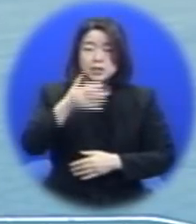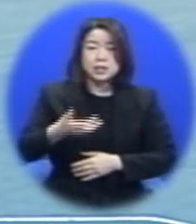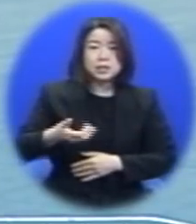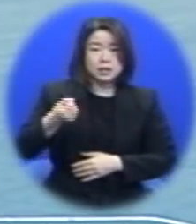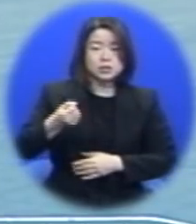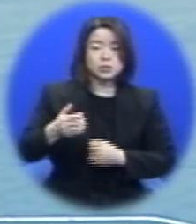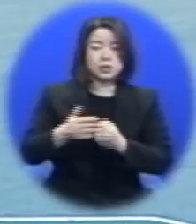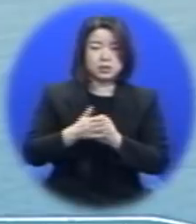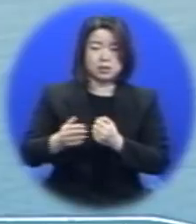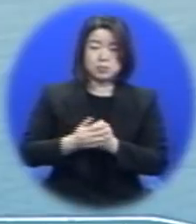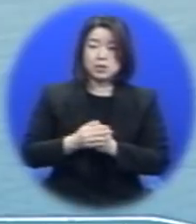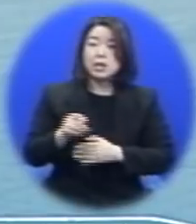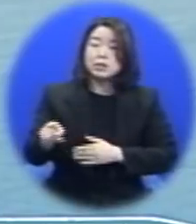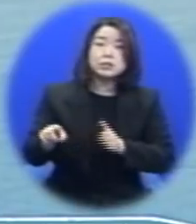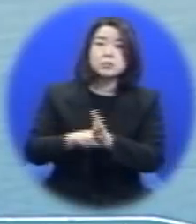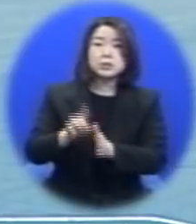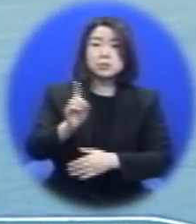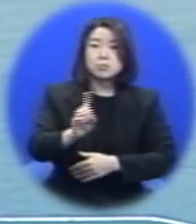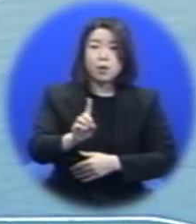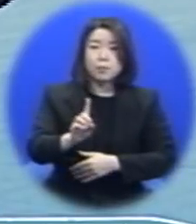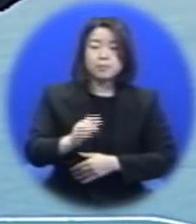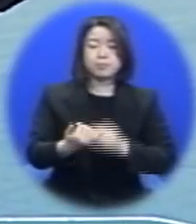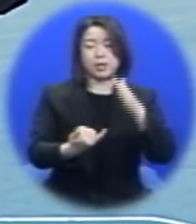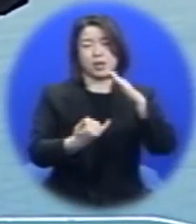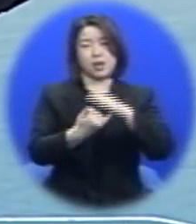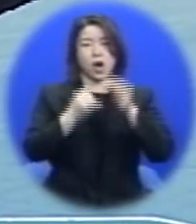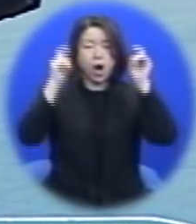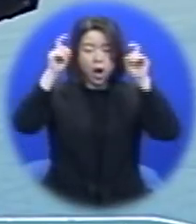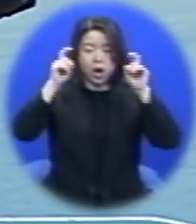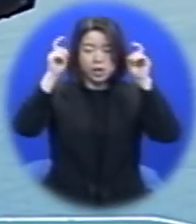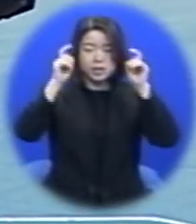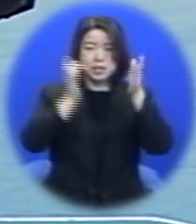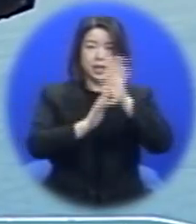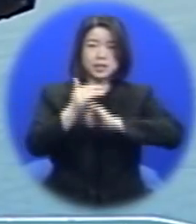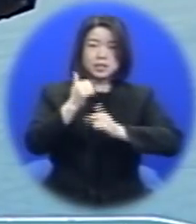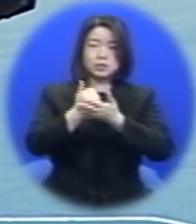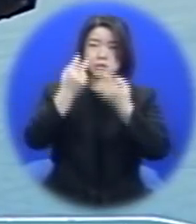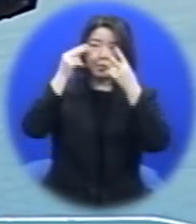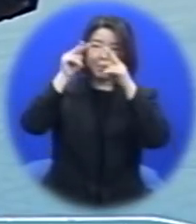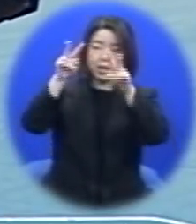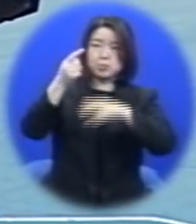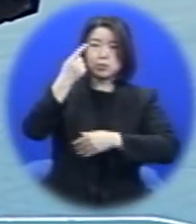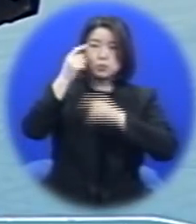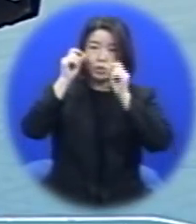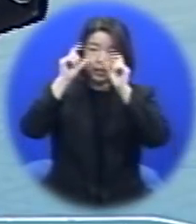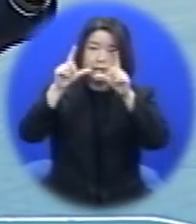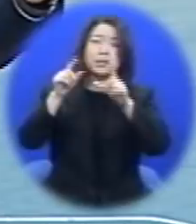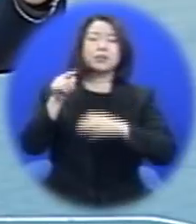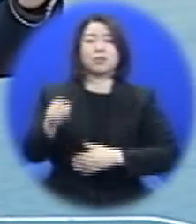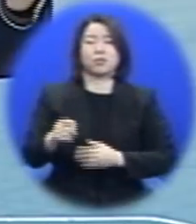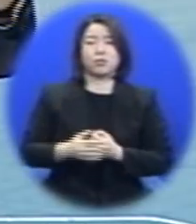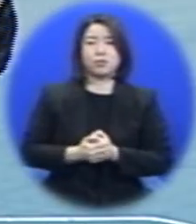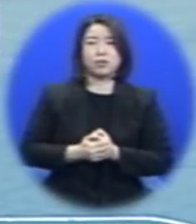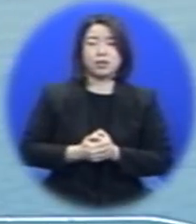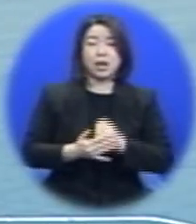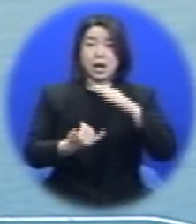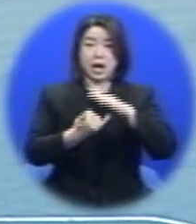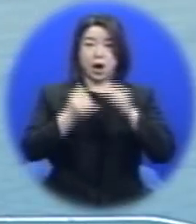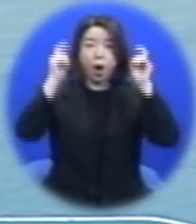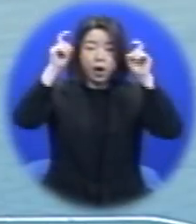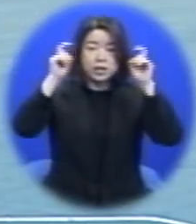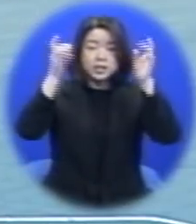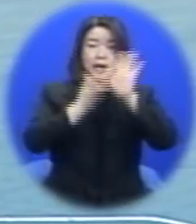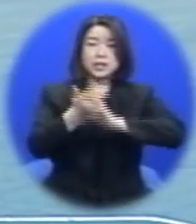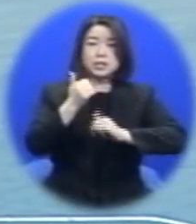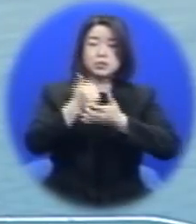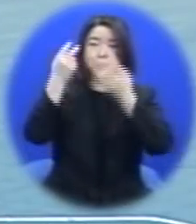그 믿음이 뭡니까? 어린 양 예수님을 바라보는 눈이 뜨인 것입니다. 어린 양 예수님을 바라보는 눈이